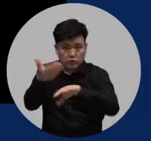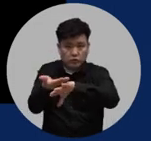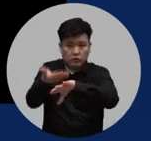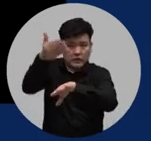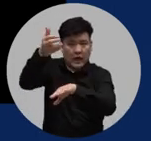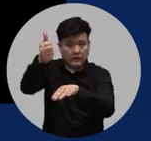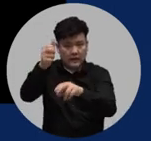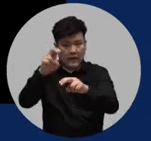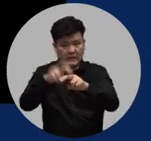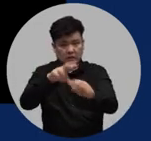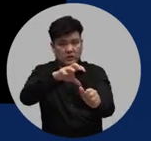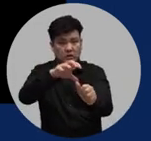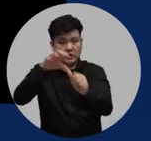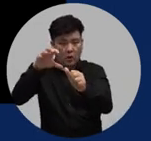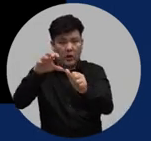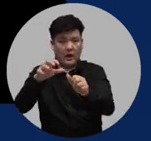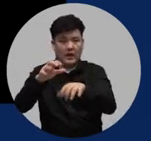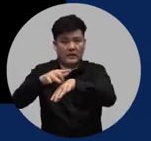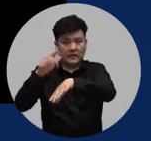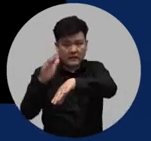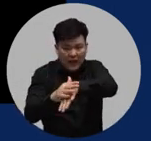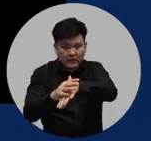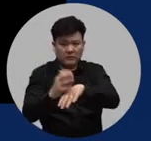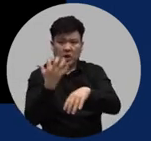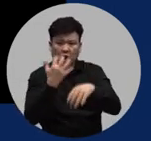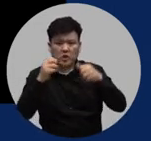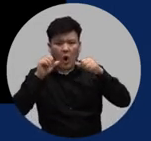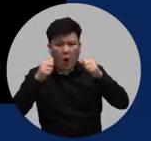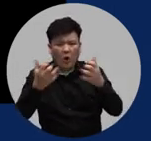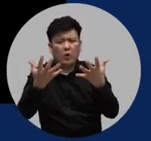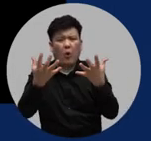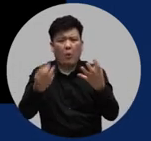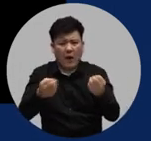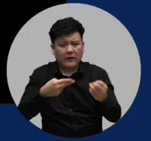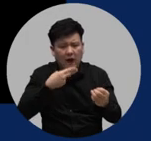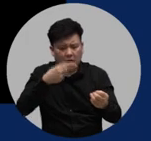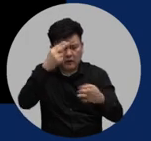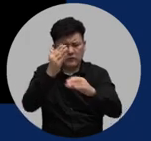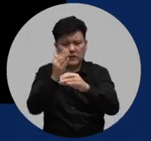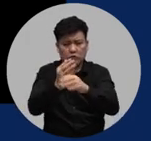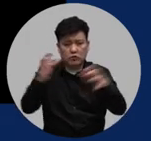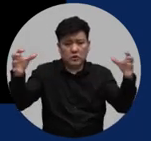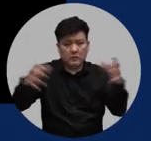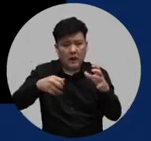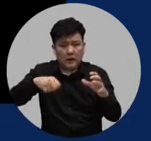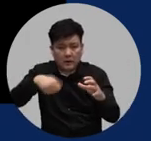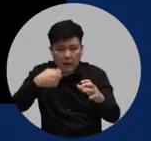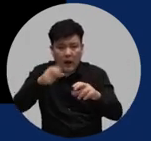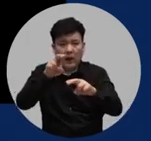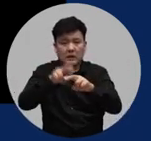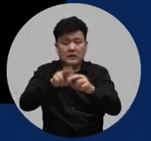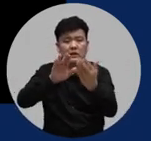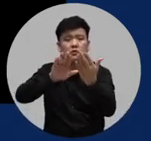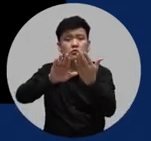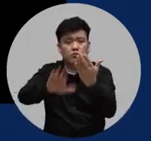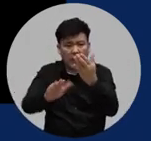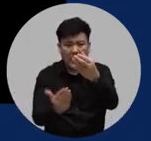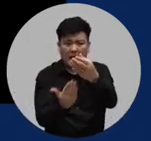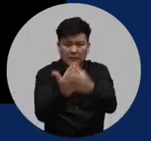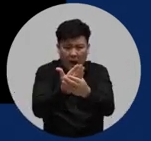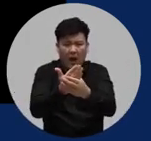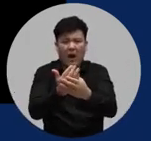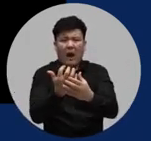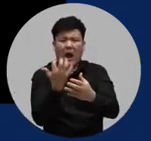상사에 의한 지위를 이용한 상습적 성희롱이 많으며 음주 중심의 회식 자리와 그 후에 발생하는